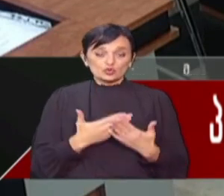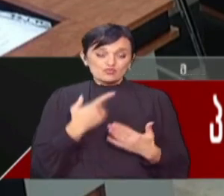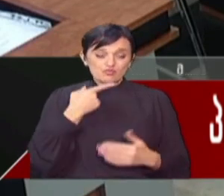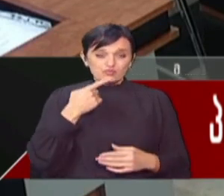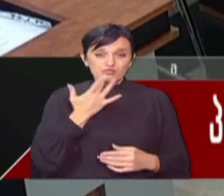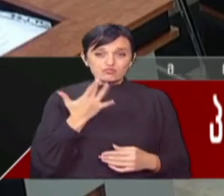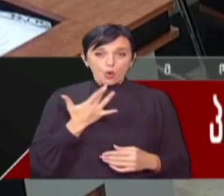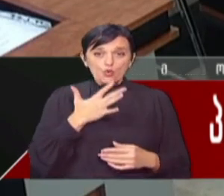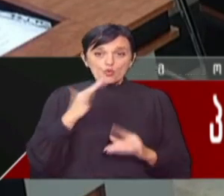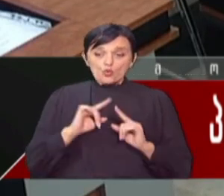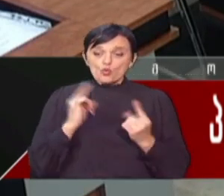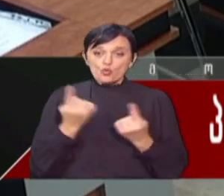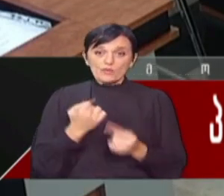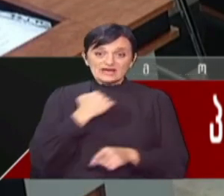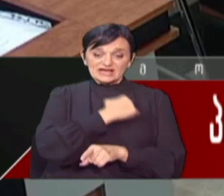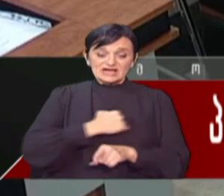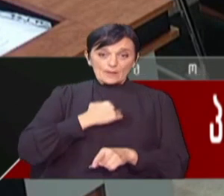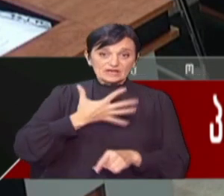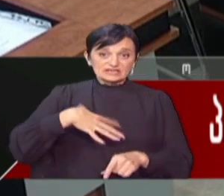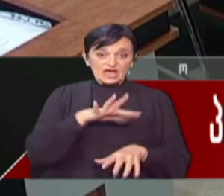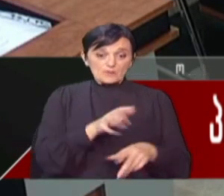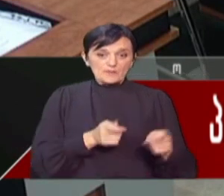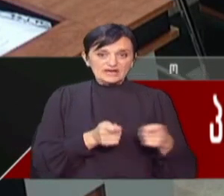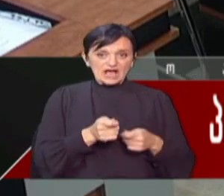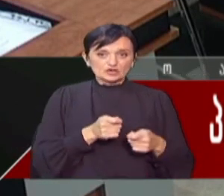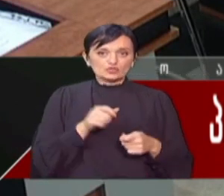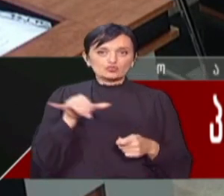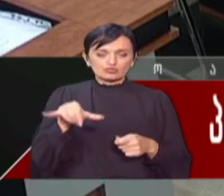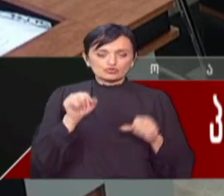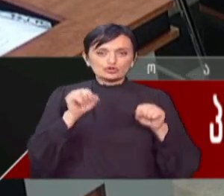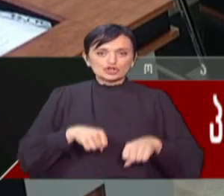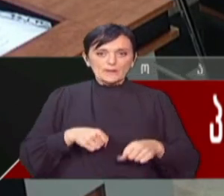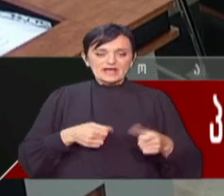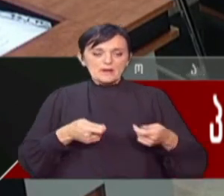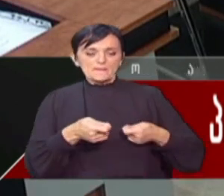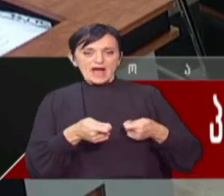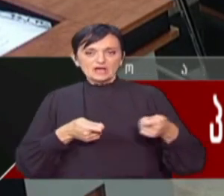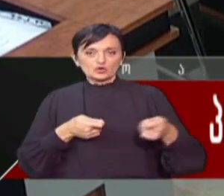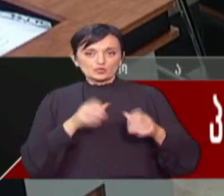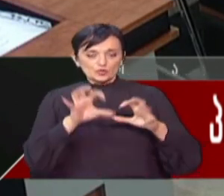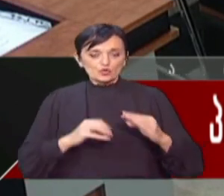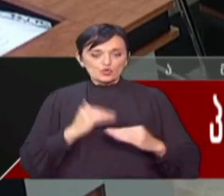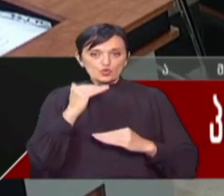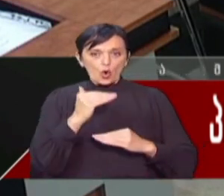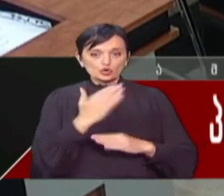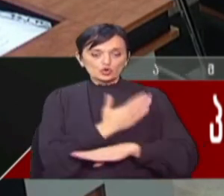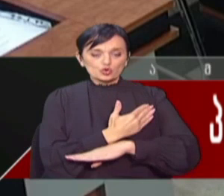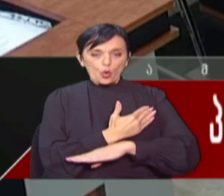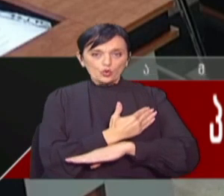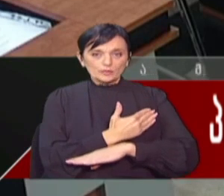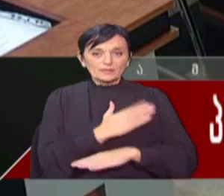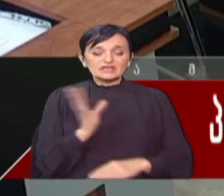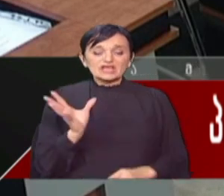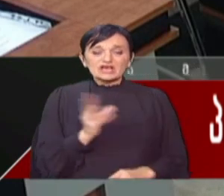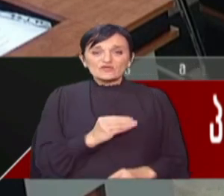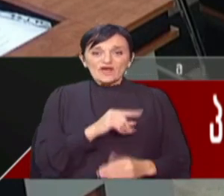პოლიტიკური უმრავლესობა იქნება გაბრაზებული საქართველოს პრეზიდენტზე, მას შეუძლია მანიპულირება მოახდინოს კონსტიტუციის ნორმებით,